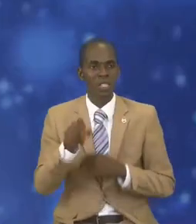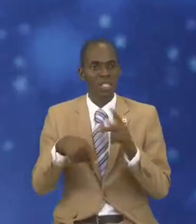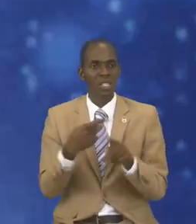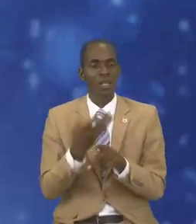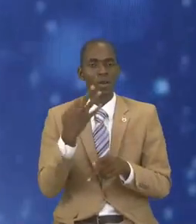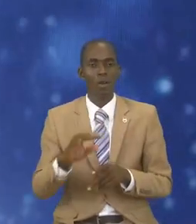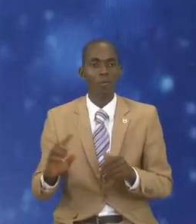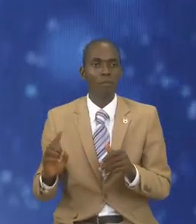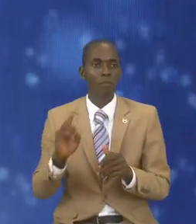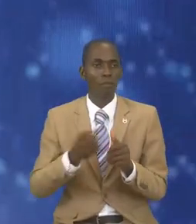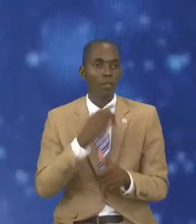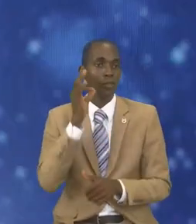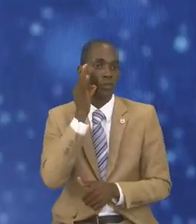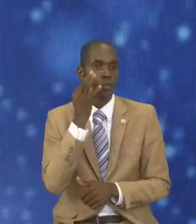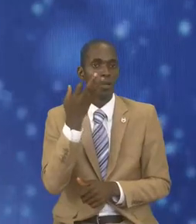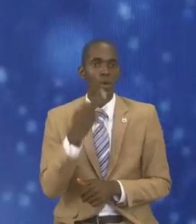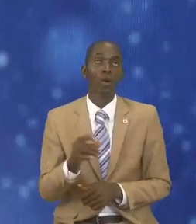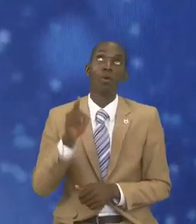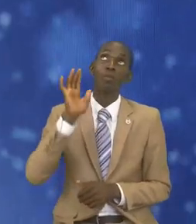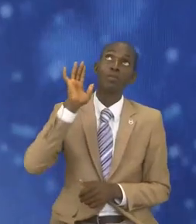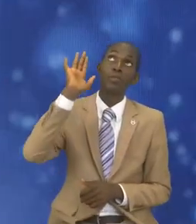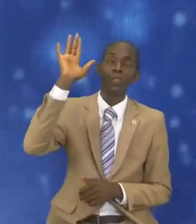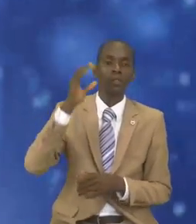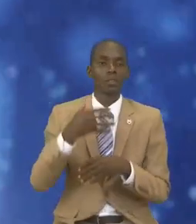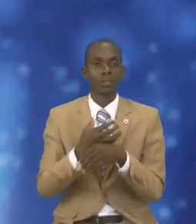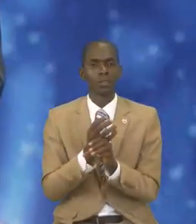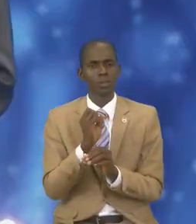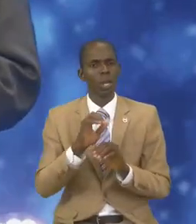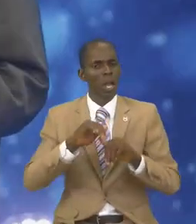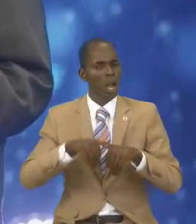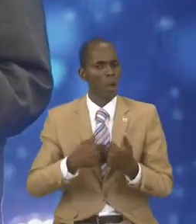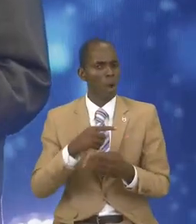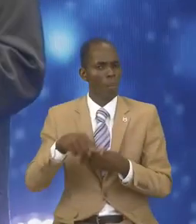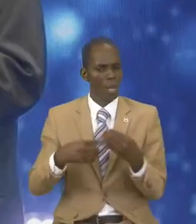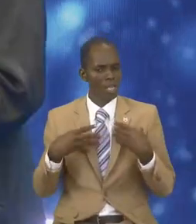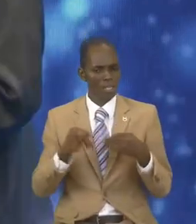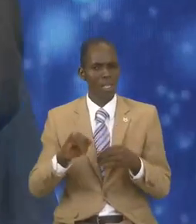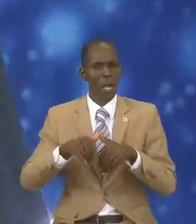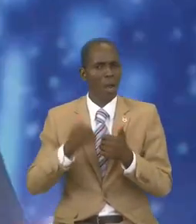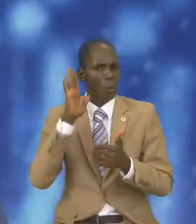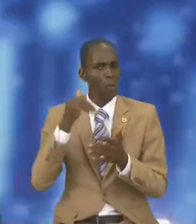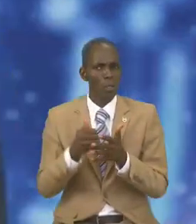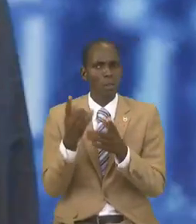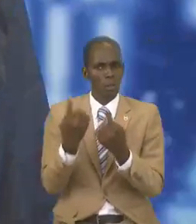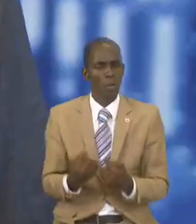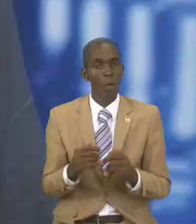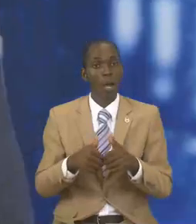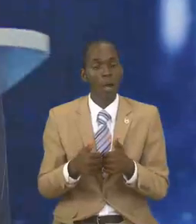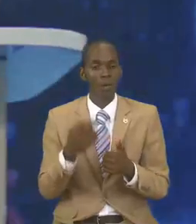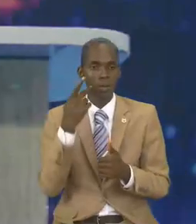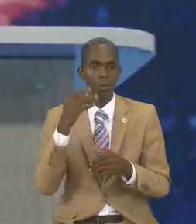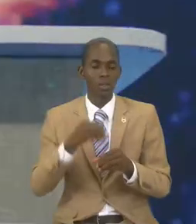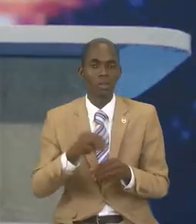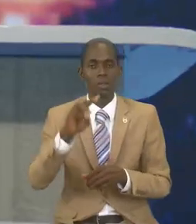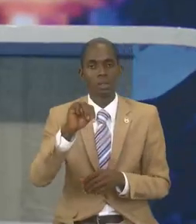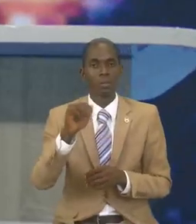les prémices de ces créatures. Et la guérison, comment est-ce que la guérison vient-elle? En Matthieu